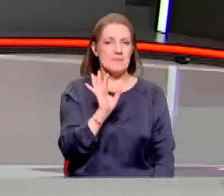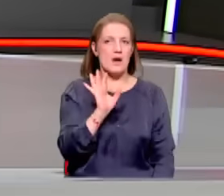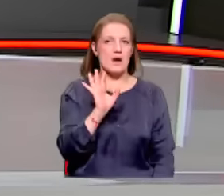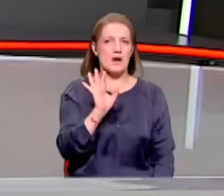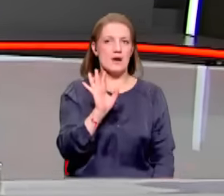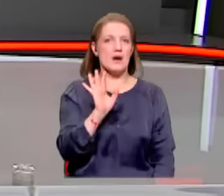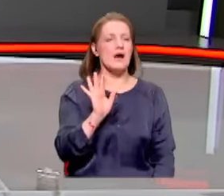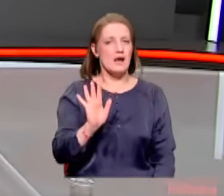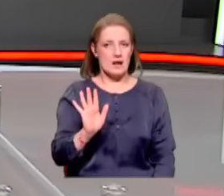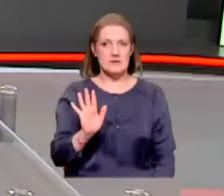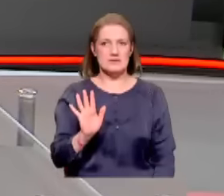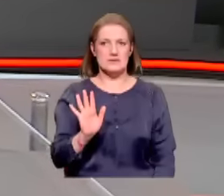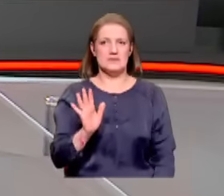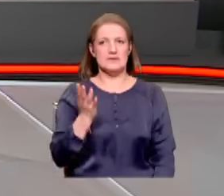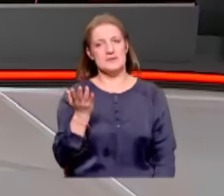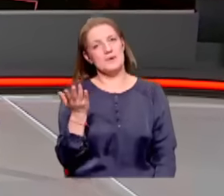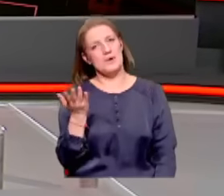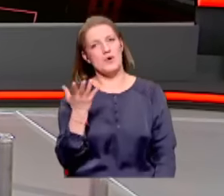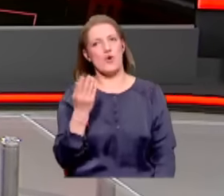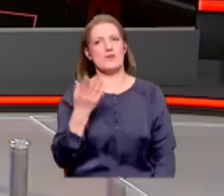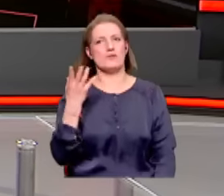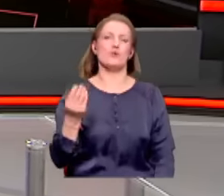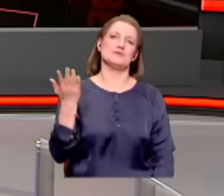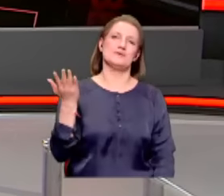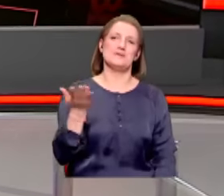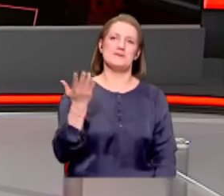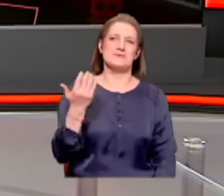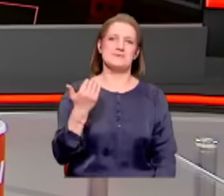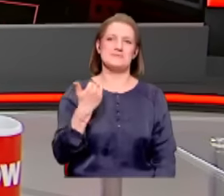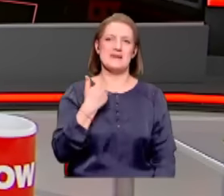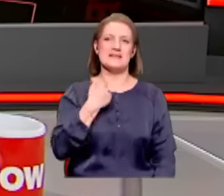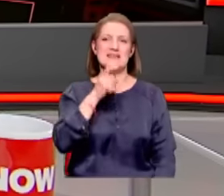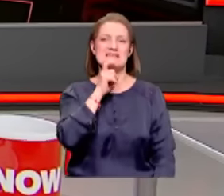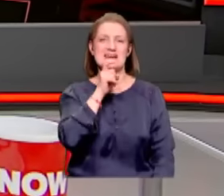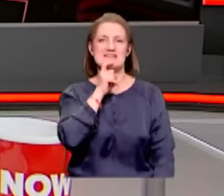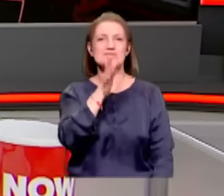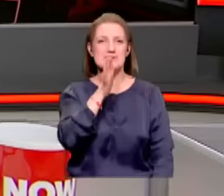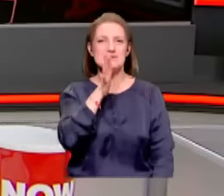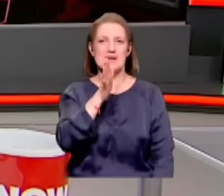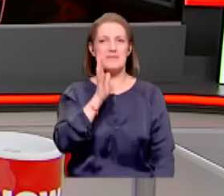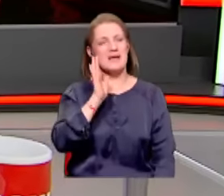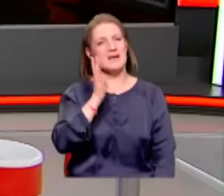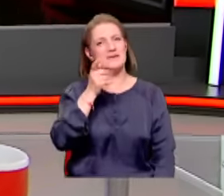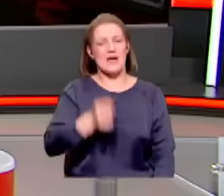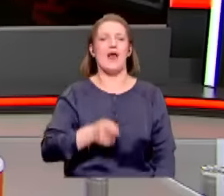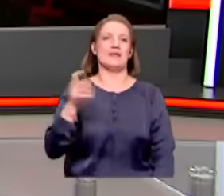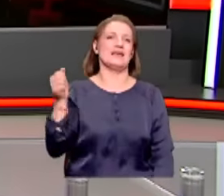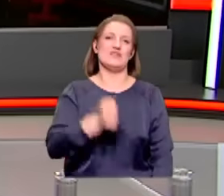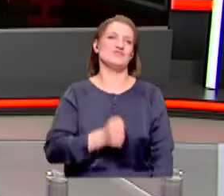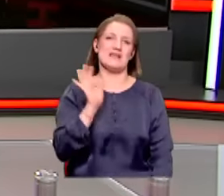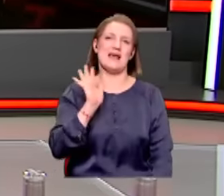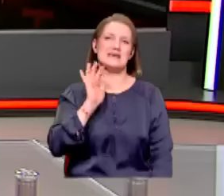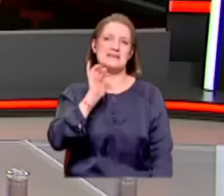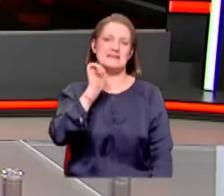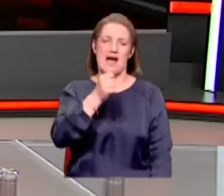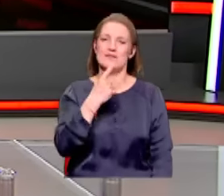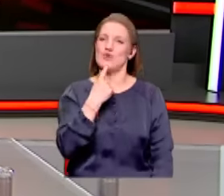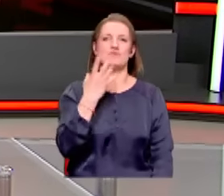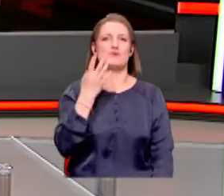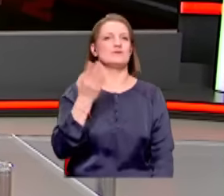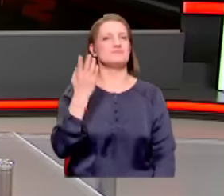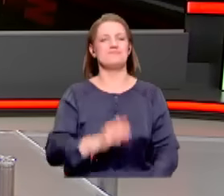Ha, yani artık olan oldu. Yani ben yanlış biliyorsam da illaki getirecekler, ne yapalım. Yarın bir kere söylemiş